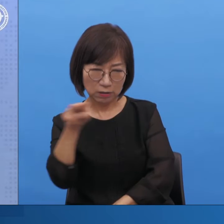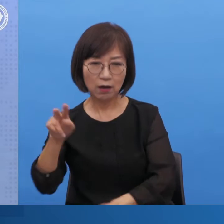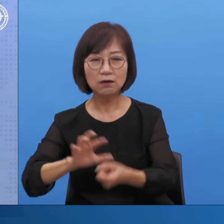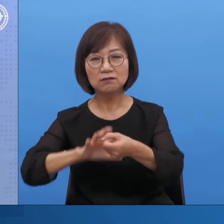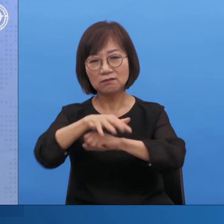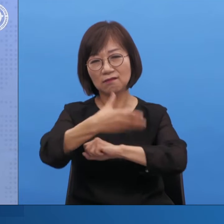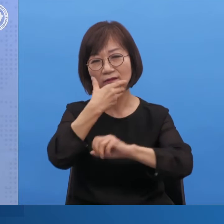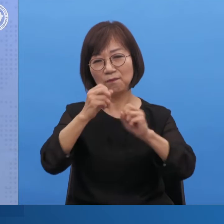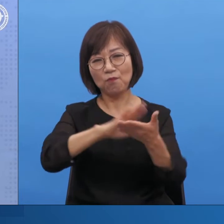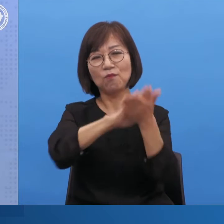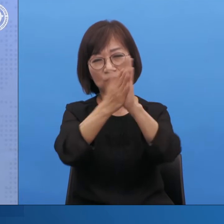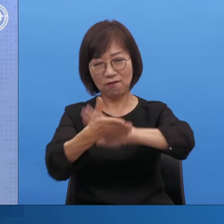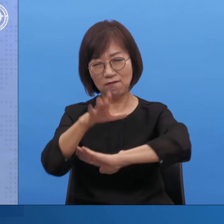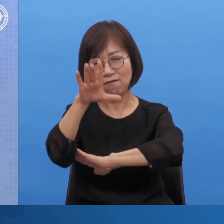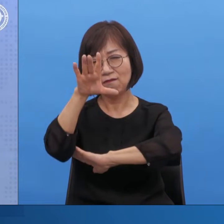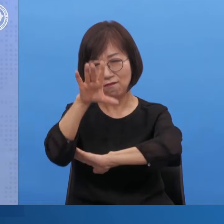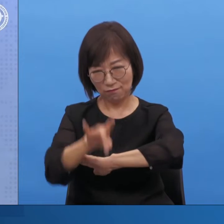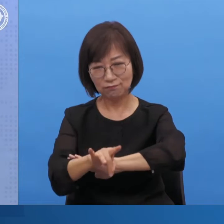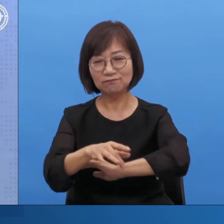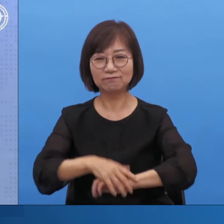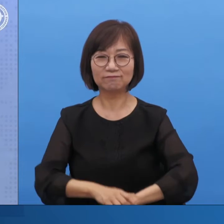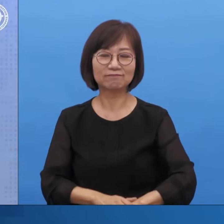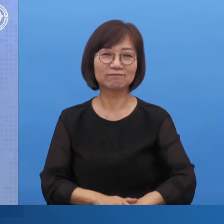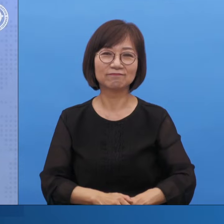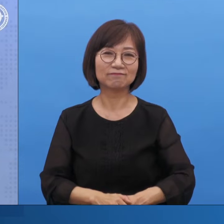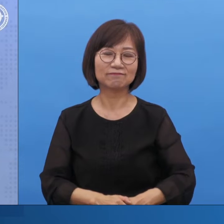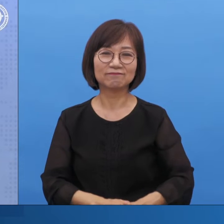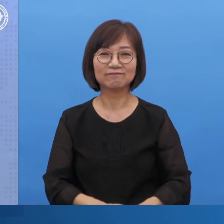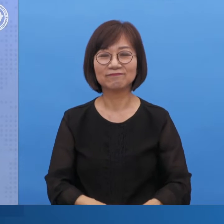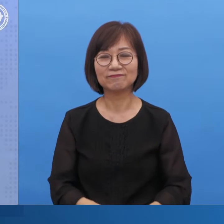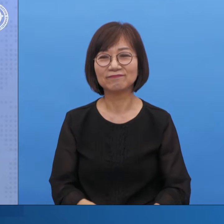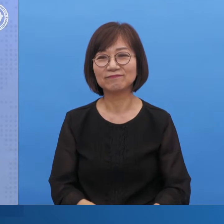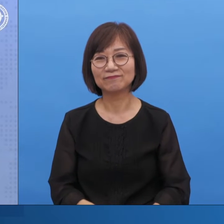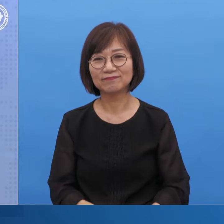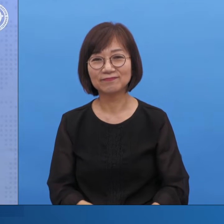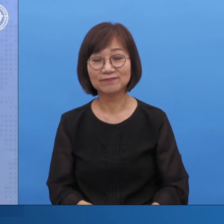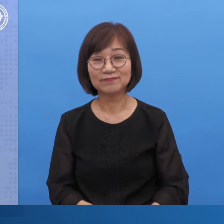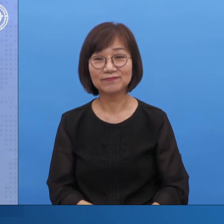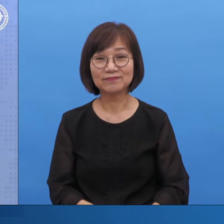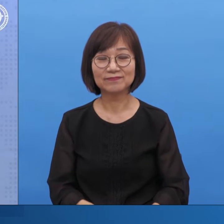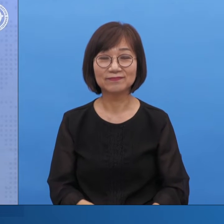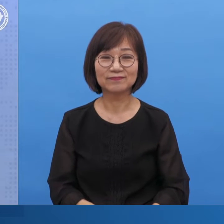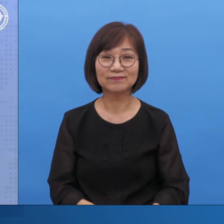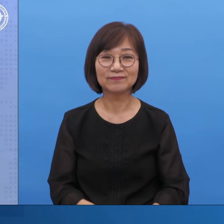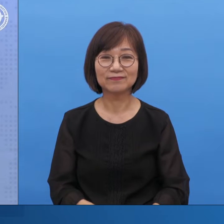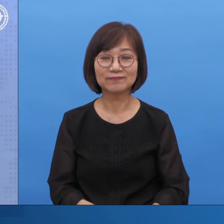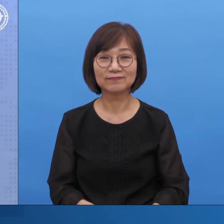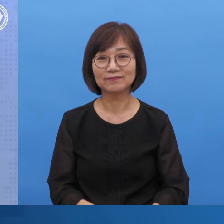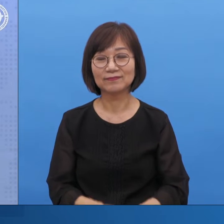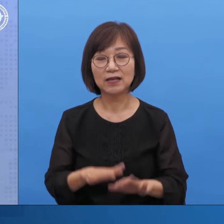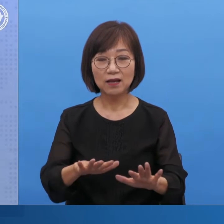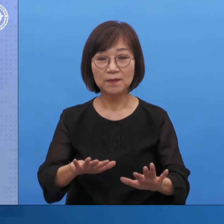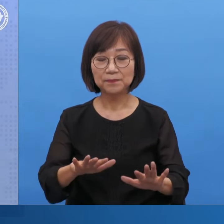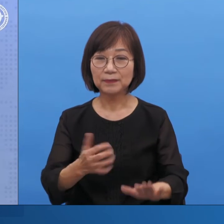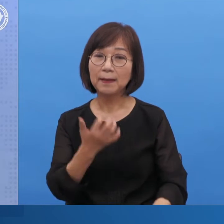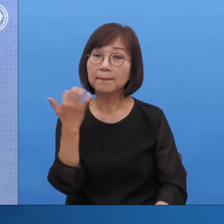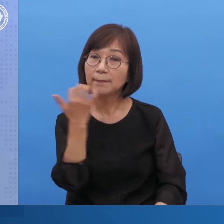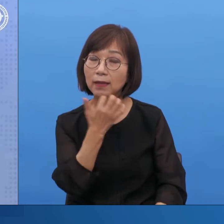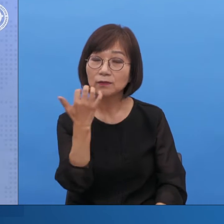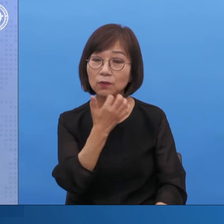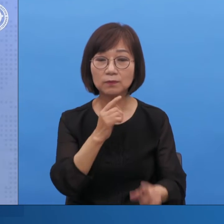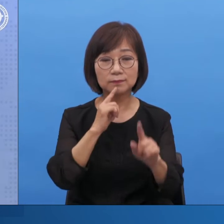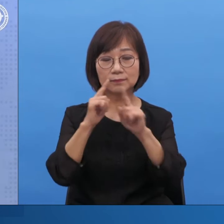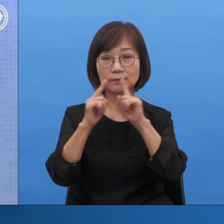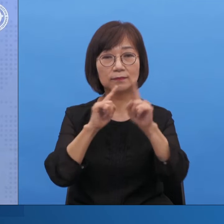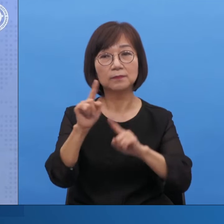do world 야, evangelization. 원망합니다, You 한국. cannot block them. 여러분이 언약들이 이 베드로가 드디어 뭐라 했는지 압니까? And so hold on to this covenant. What did